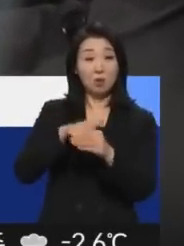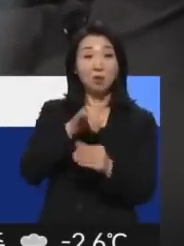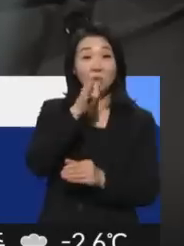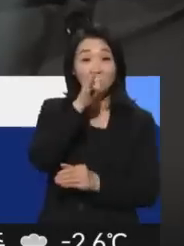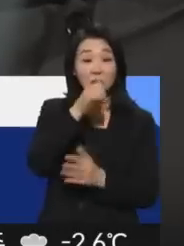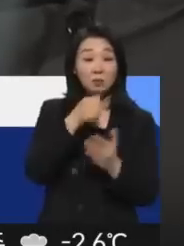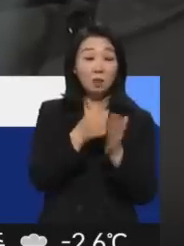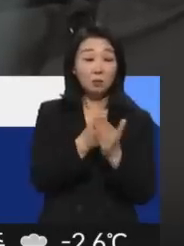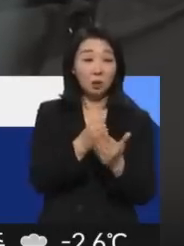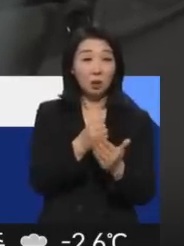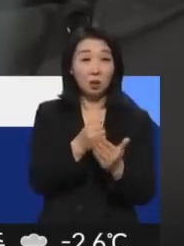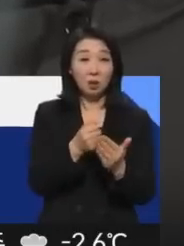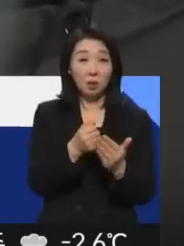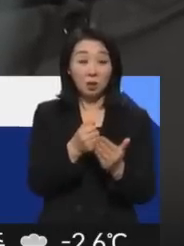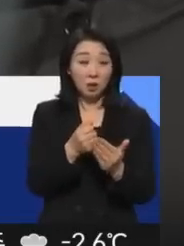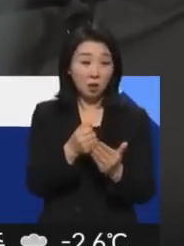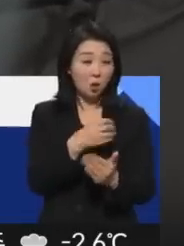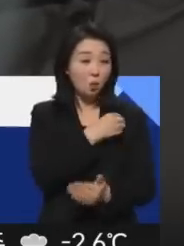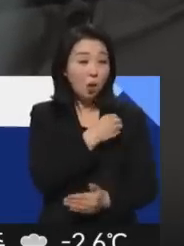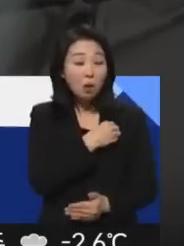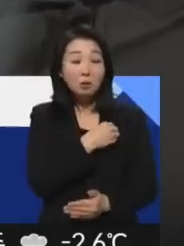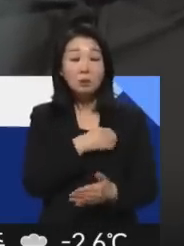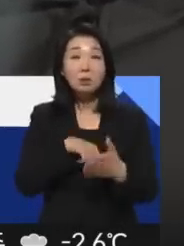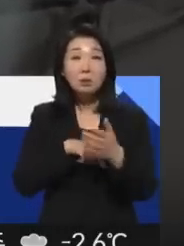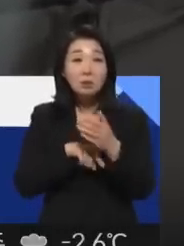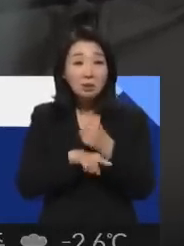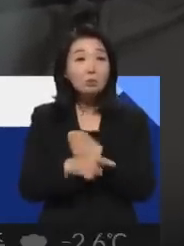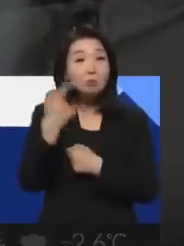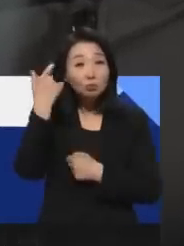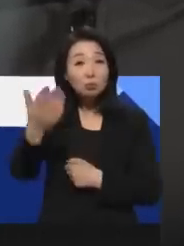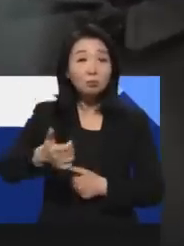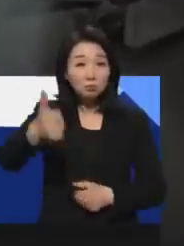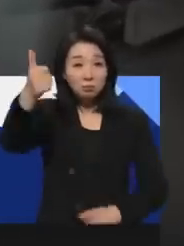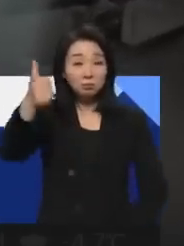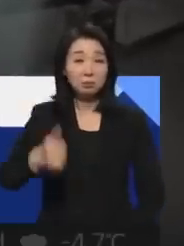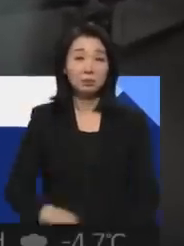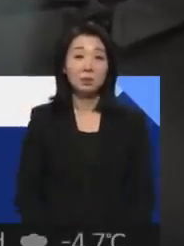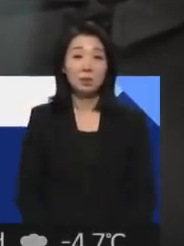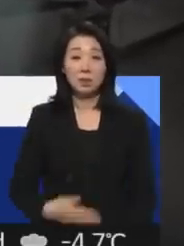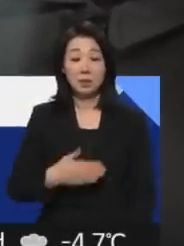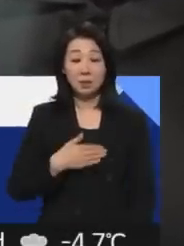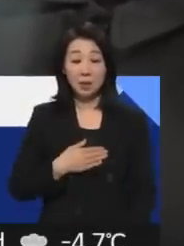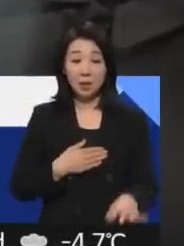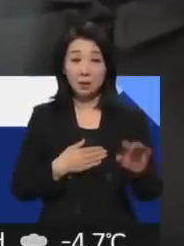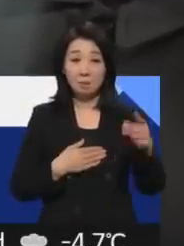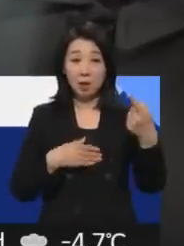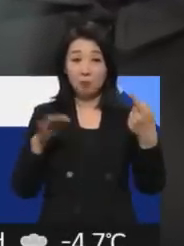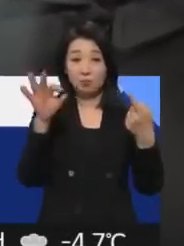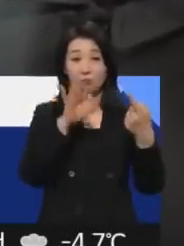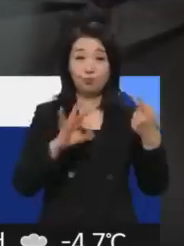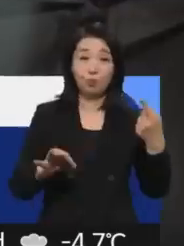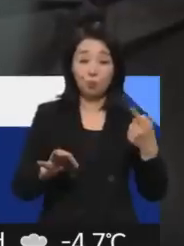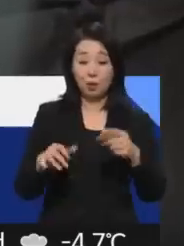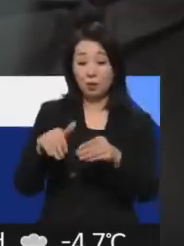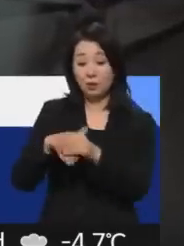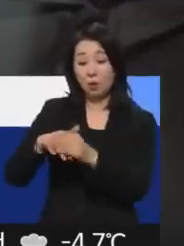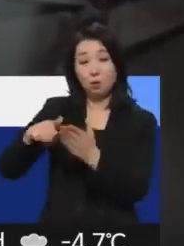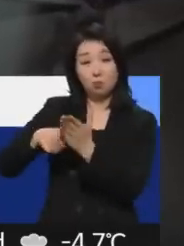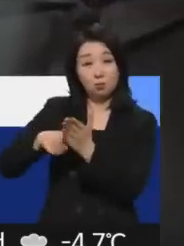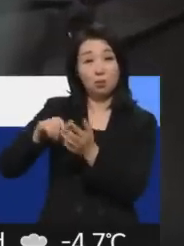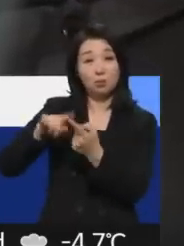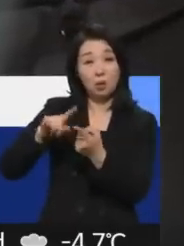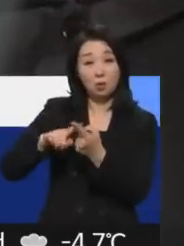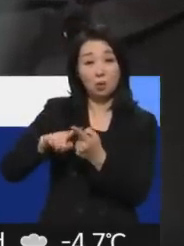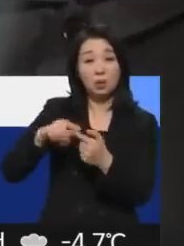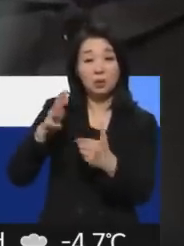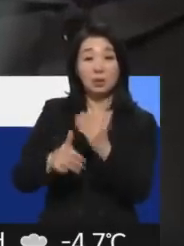당원들이 뜻이 철저히 반영되는 것이 좋겠다. 저는 그렇게 생각을 하고 있습니다. 저는 100% 당원 투표로